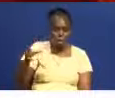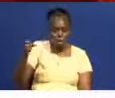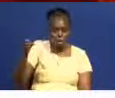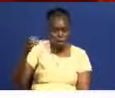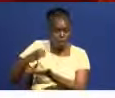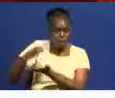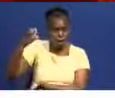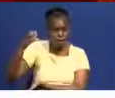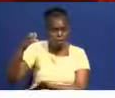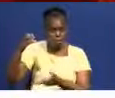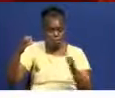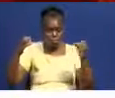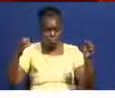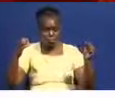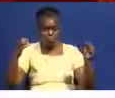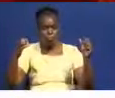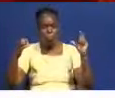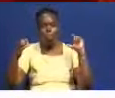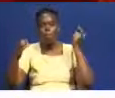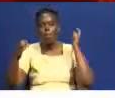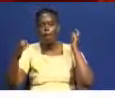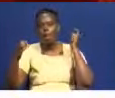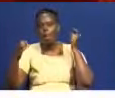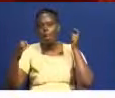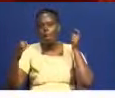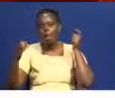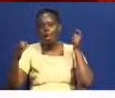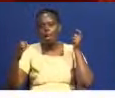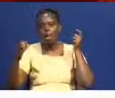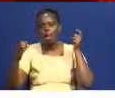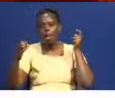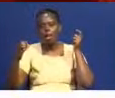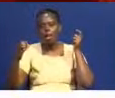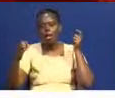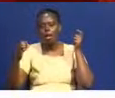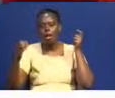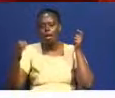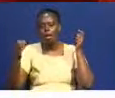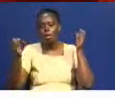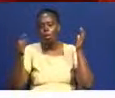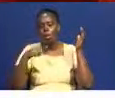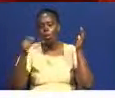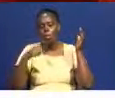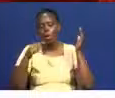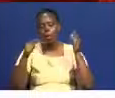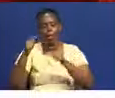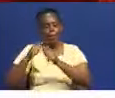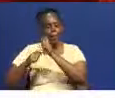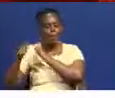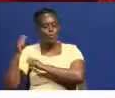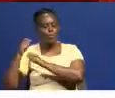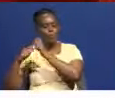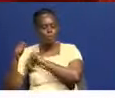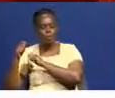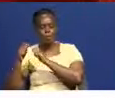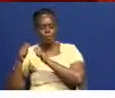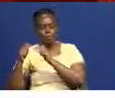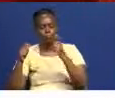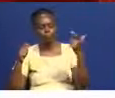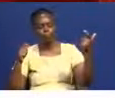upande wa kulia wameshika simu ili kuweza kurekodi ile historia ambao wamekuja